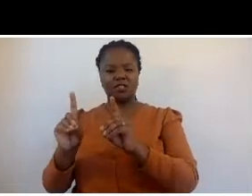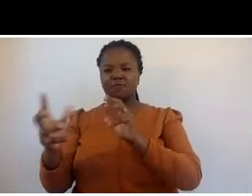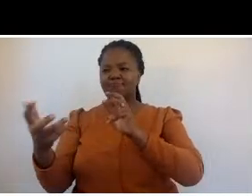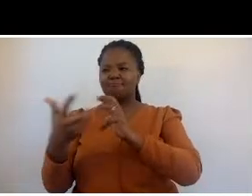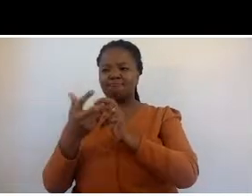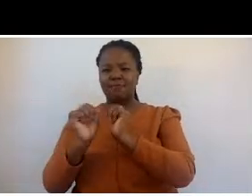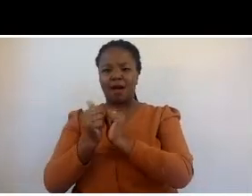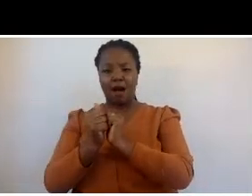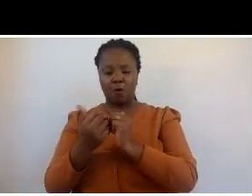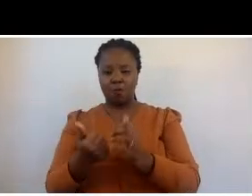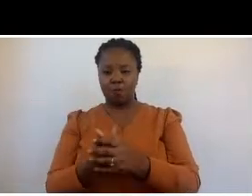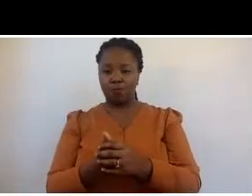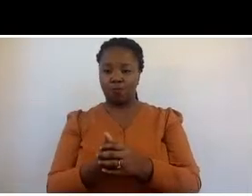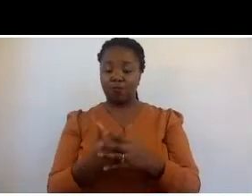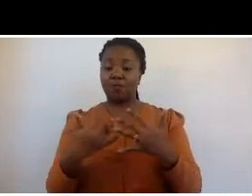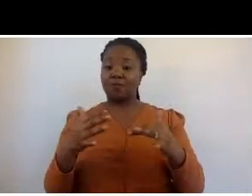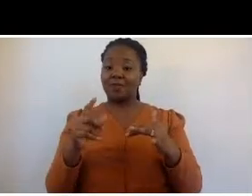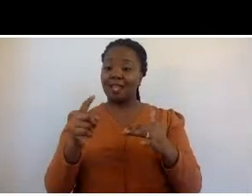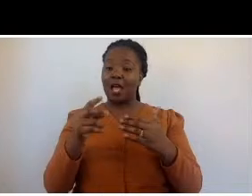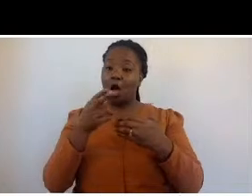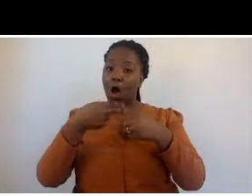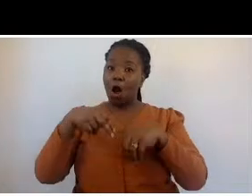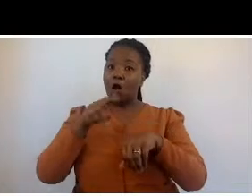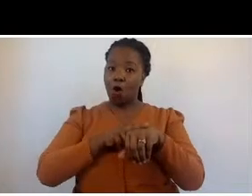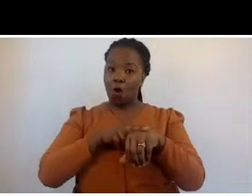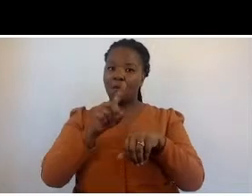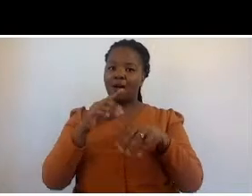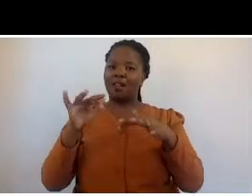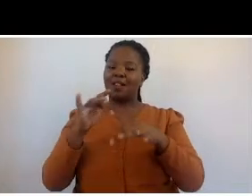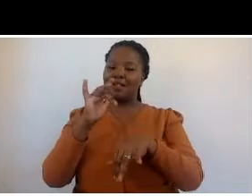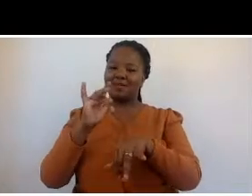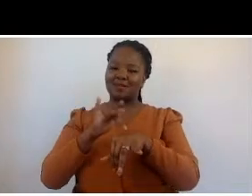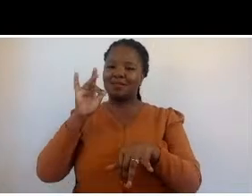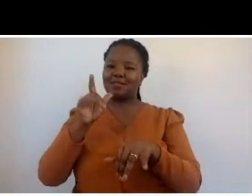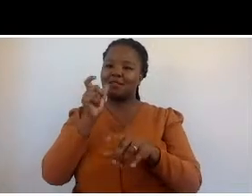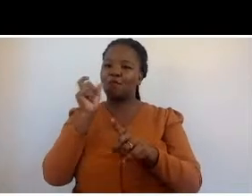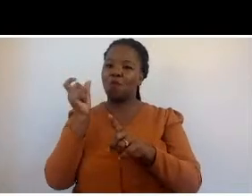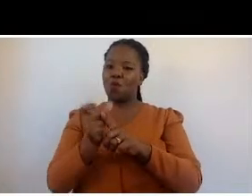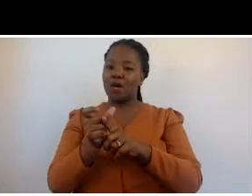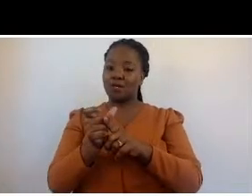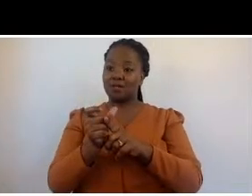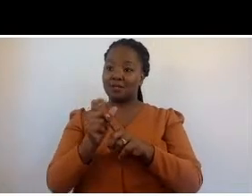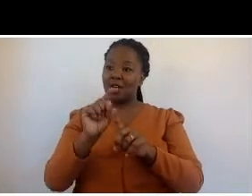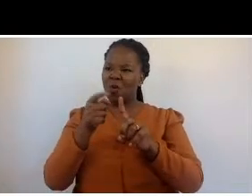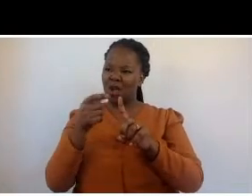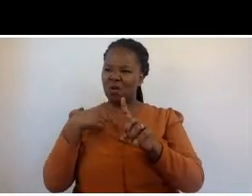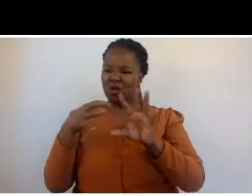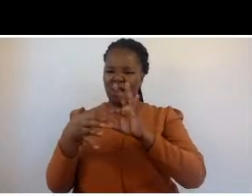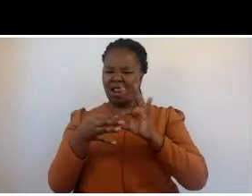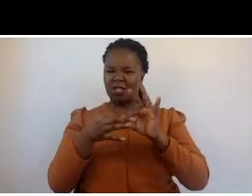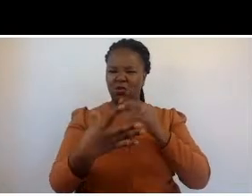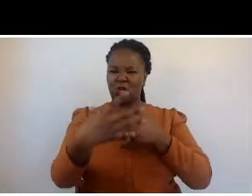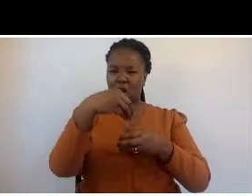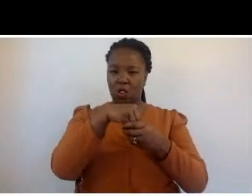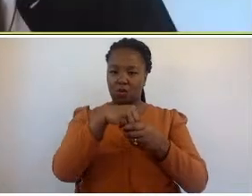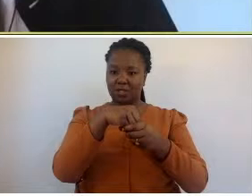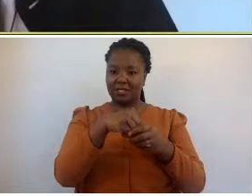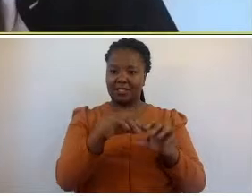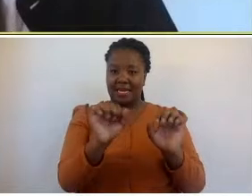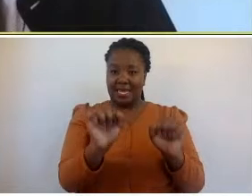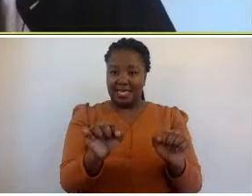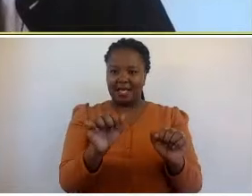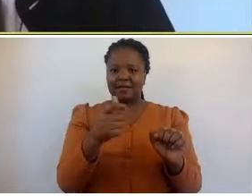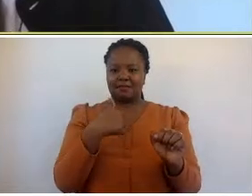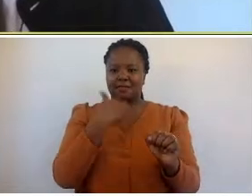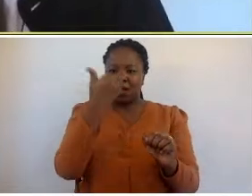de l'éducation. Bon, normal, c'est un mot sensible et délicat lorsqu'il s'agit de l'inclusion. Bien sûr, il y a une discussion sur ce qui